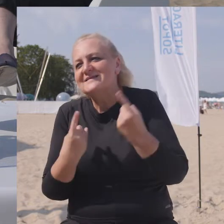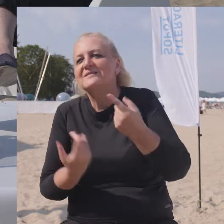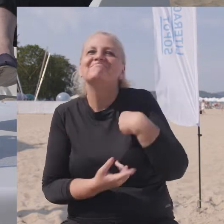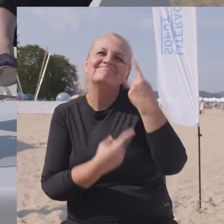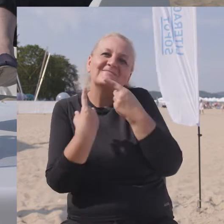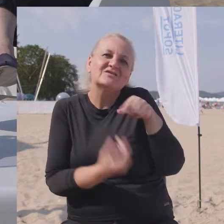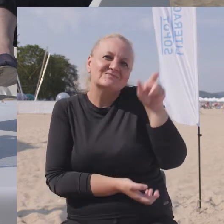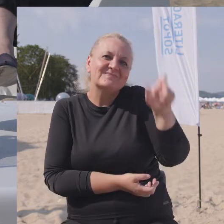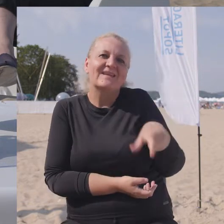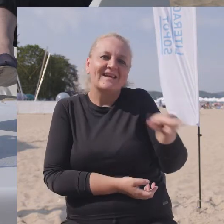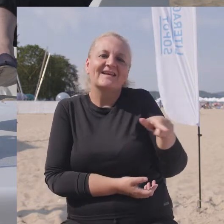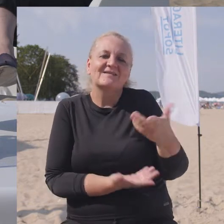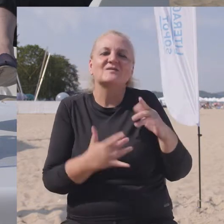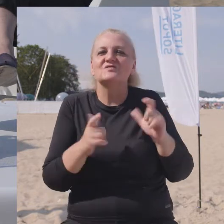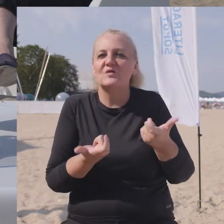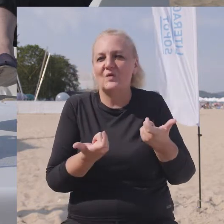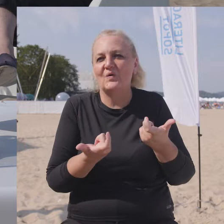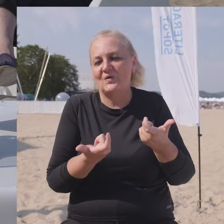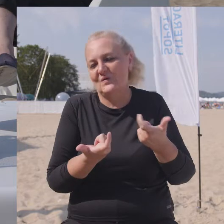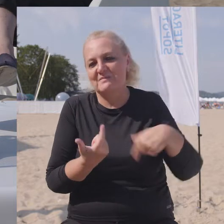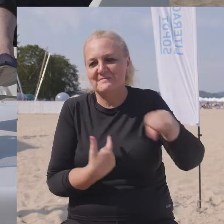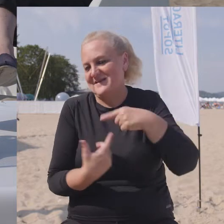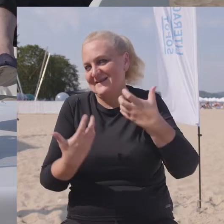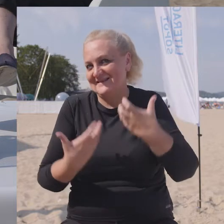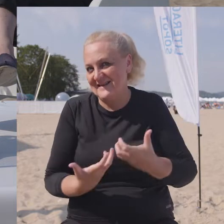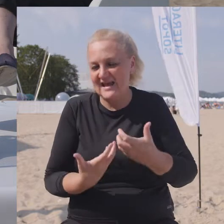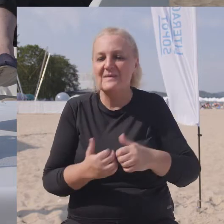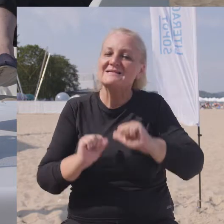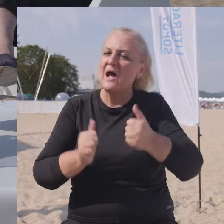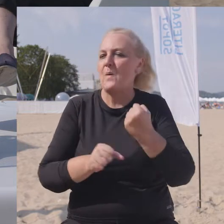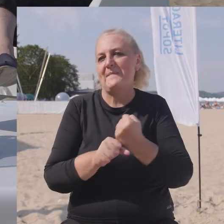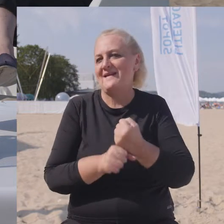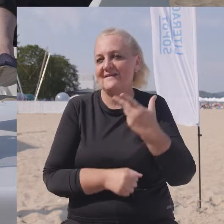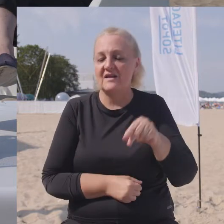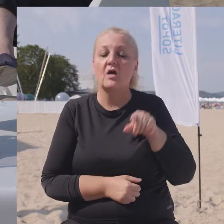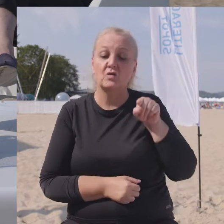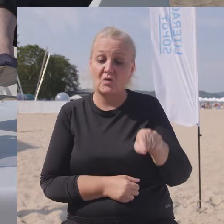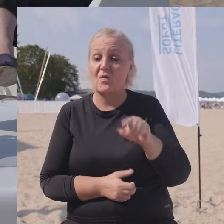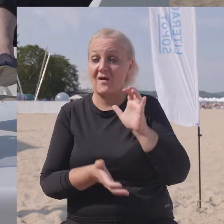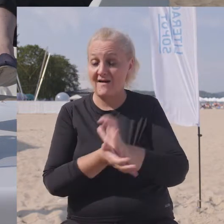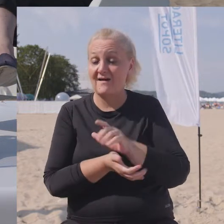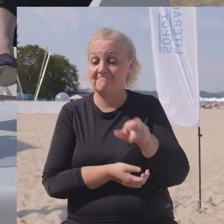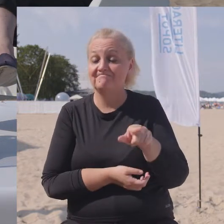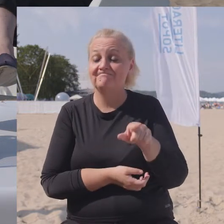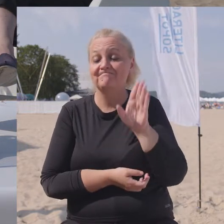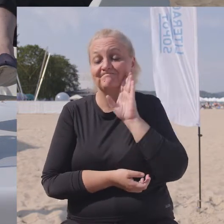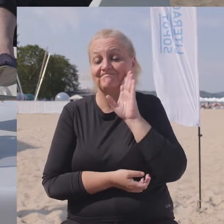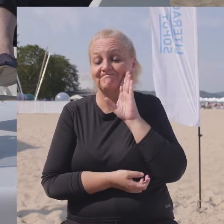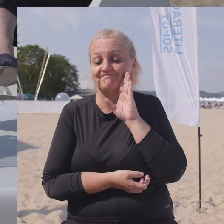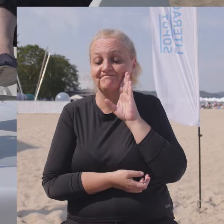ogóle na czymś stoimy stałym. Ten prekariat oczywiście łączy się z